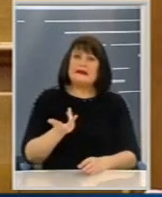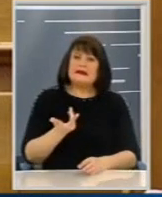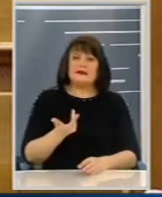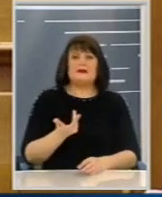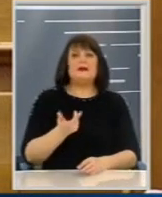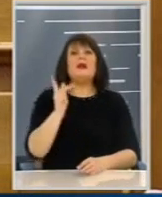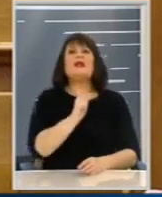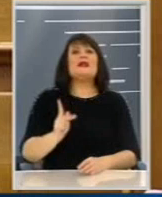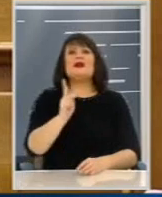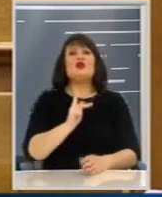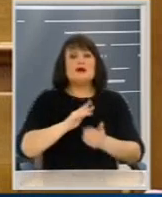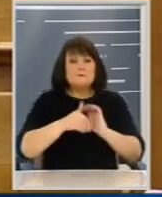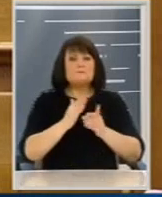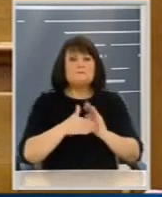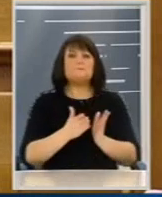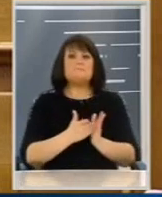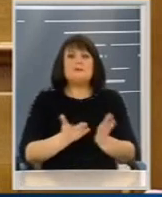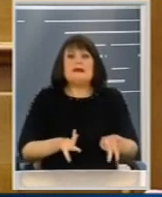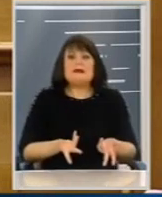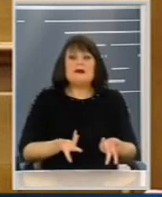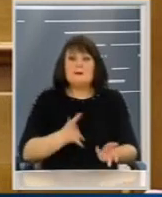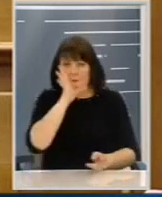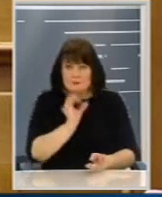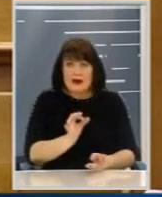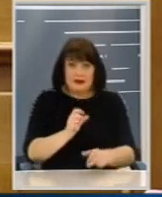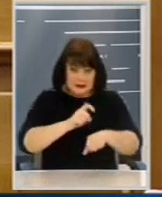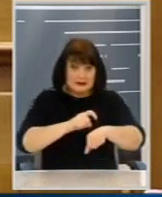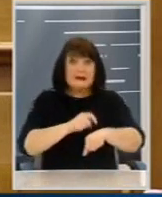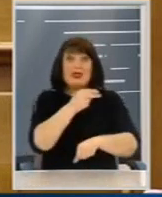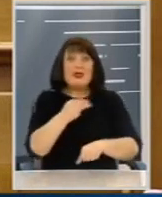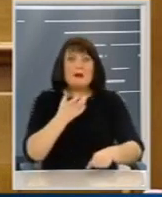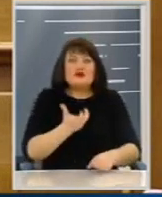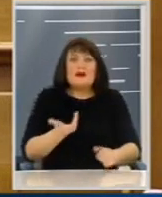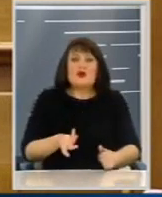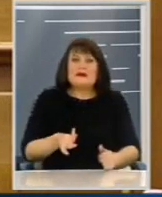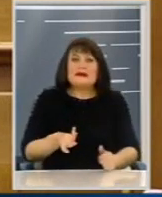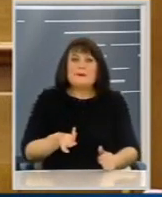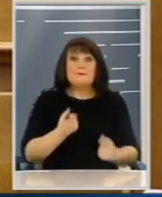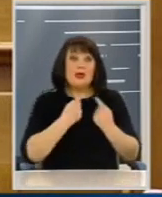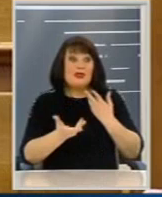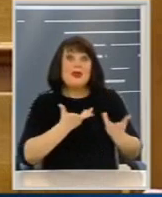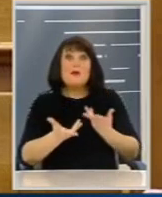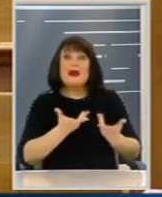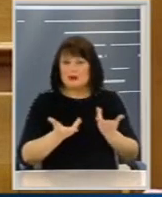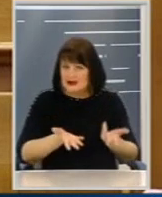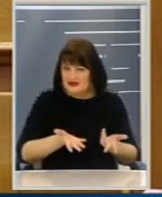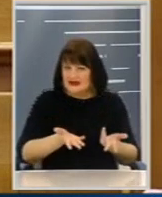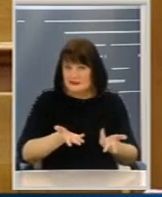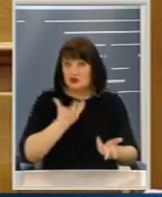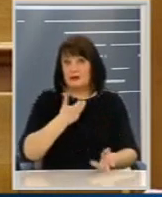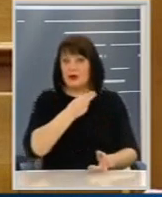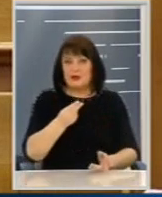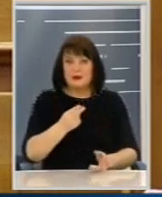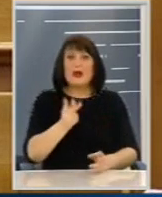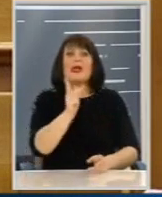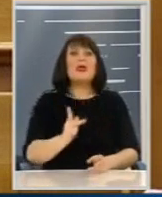ελληνική κοινωνία ασχολείται προφανώς με το πραγματικά επίκαιρο ζήτημα, που είναι η διαπραγμάτευση, ενώ η